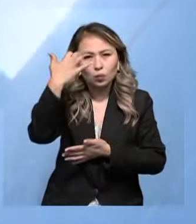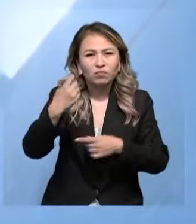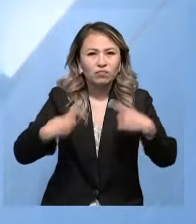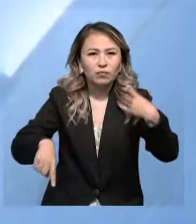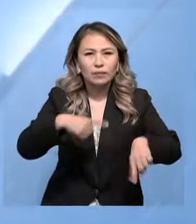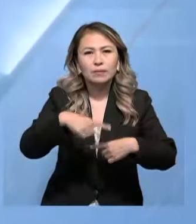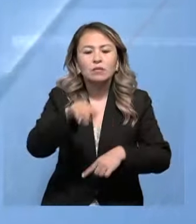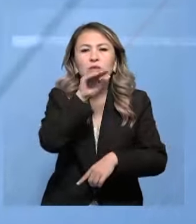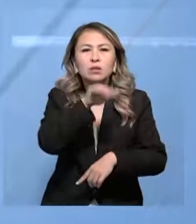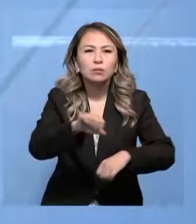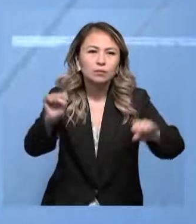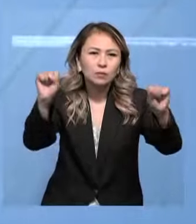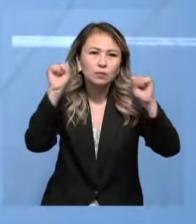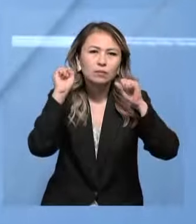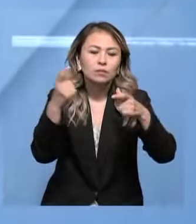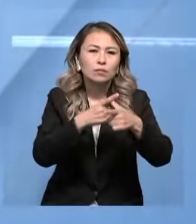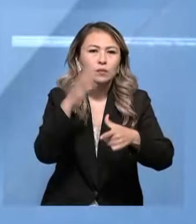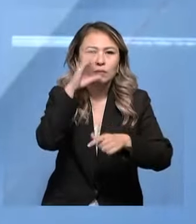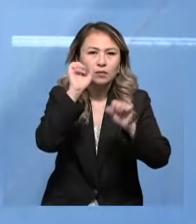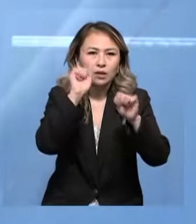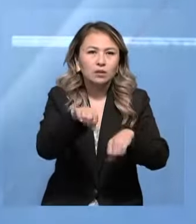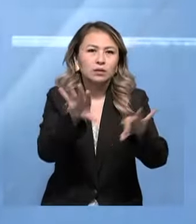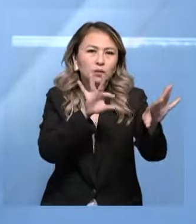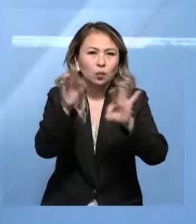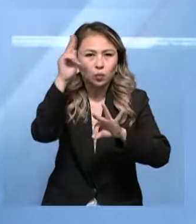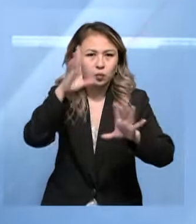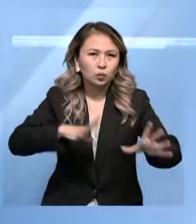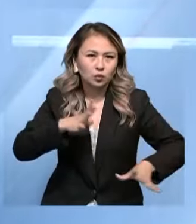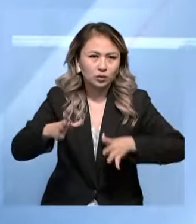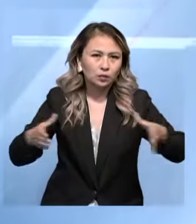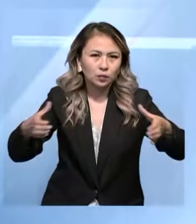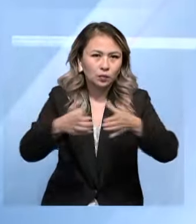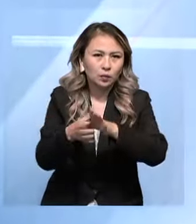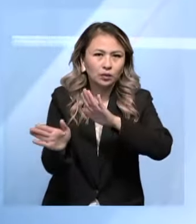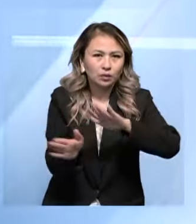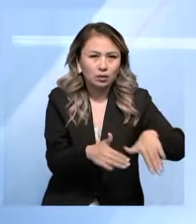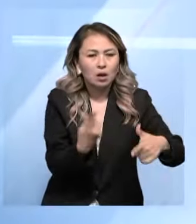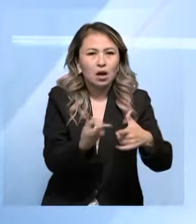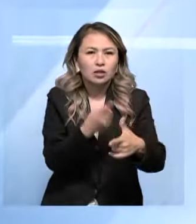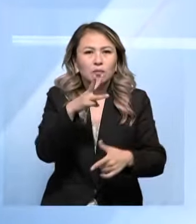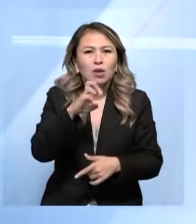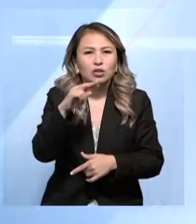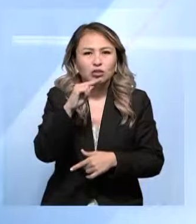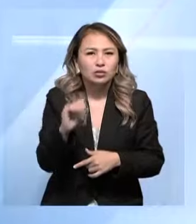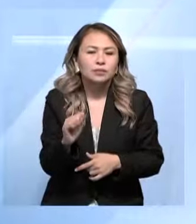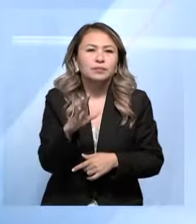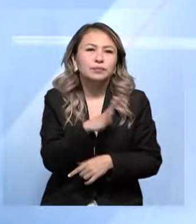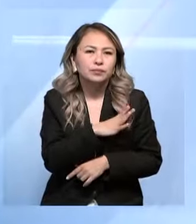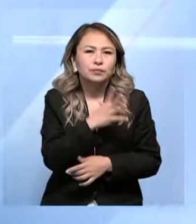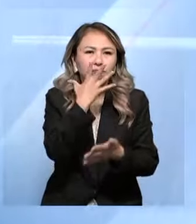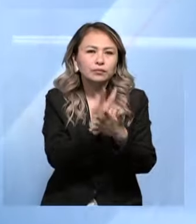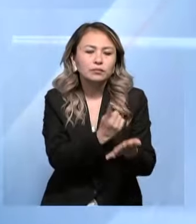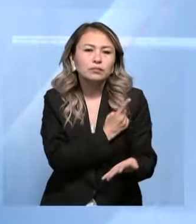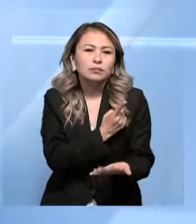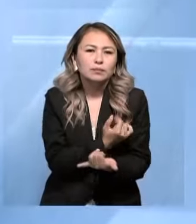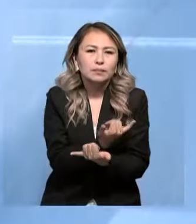әуесқой футболшылары кәсіби спортшы атану мүмкіндігіне ие болды. Іріктеулер және оқу-жаттығу жиындарынан өткендер ақтық матчта өз шеберліктерін